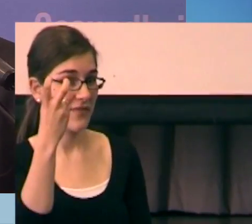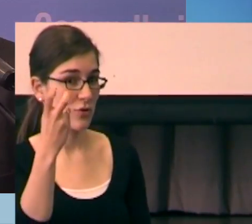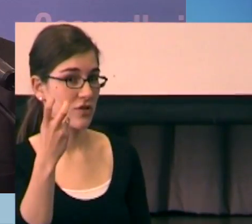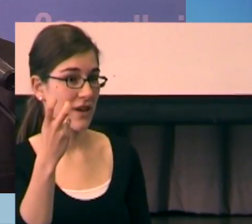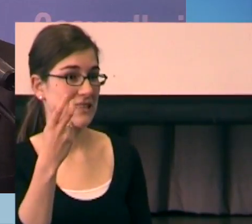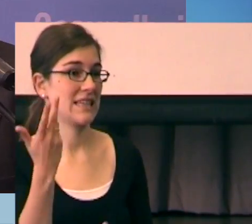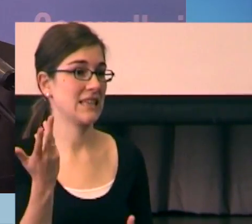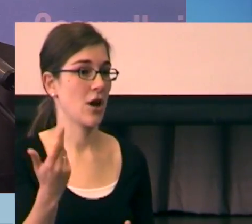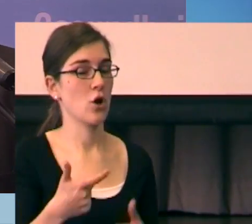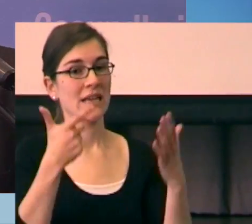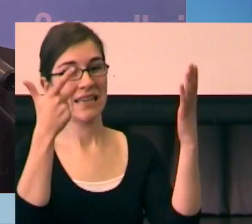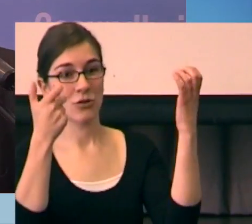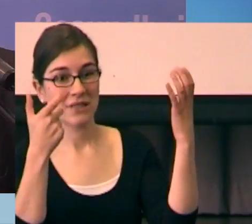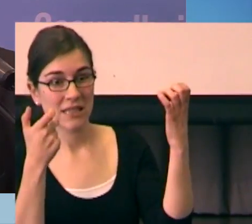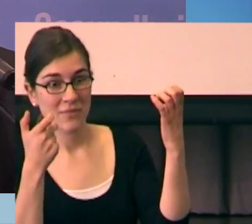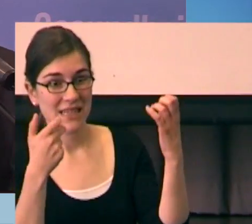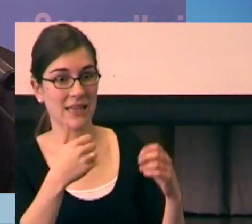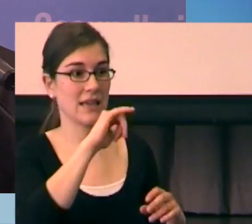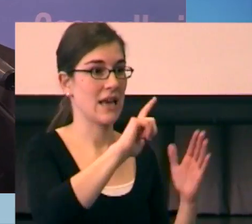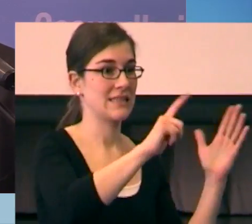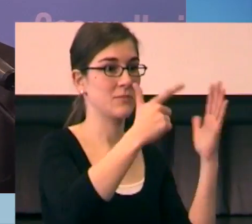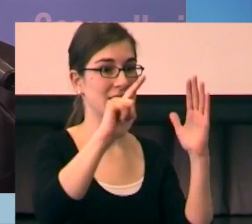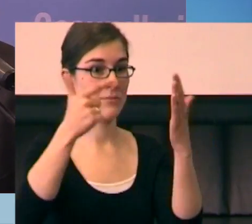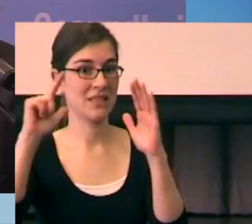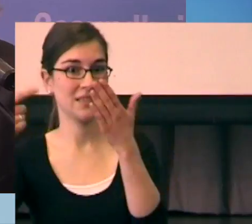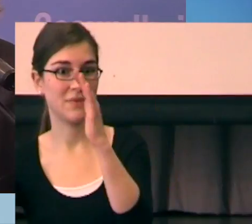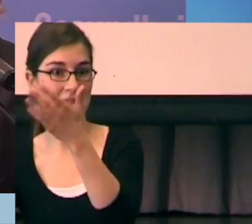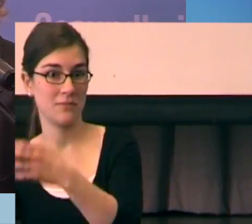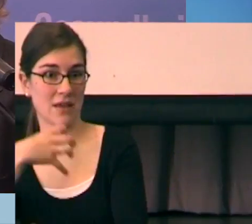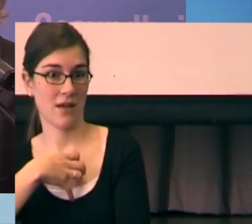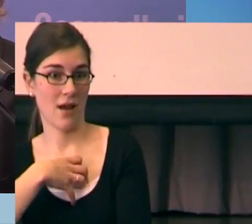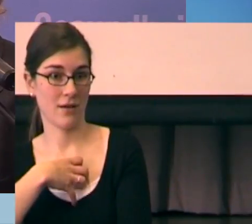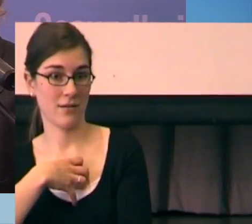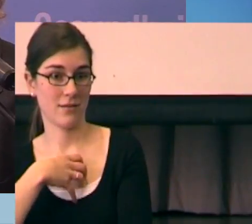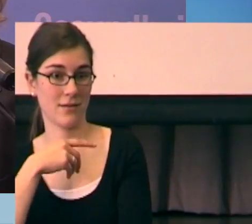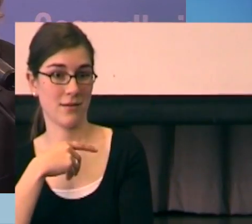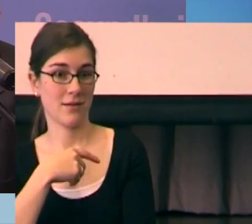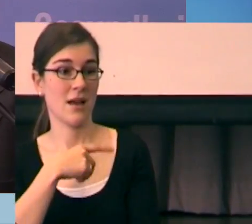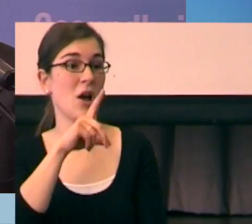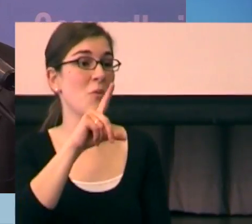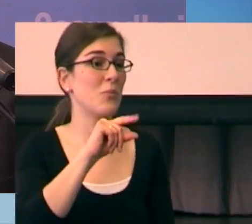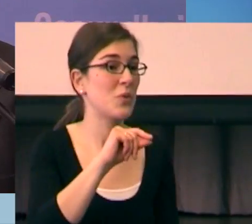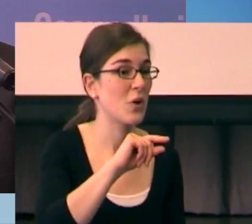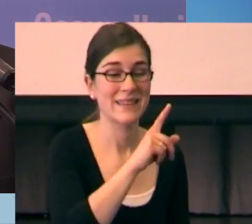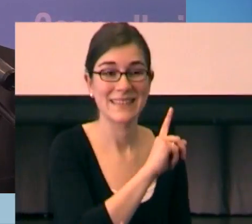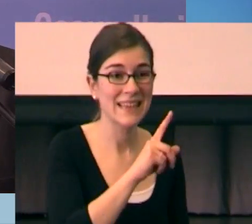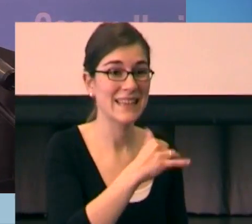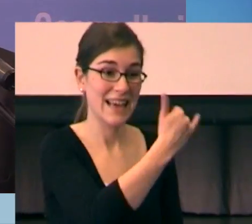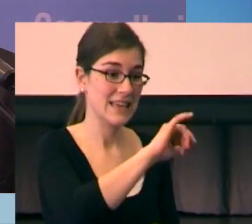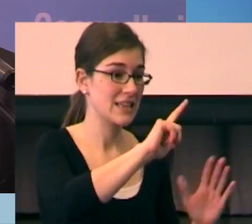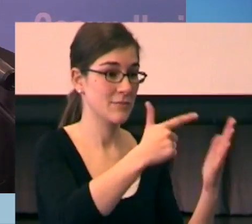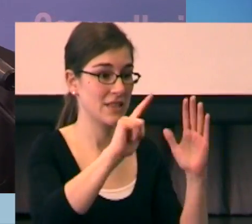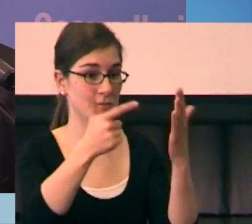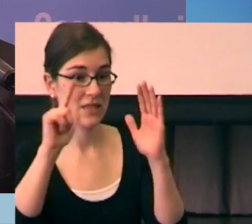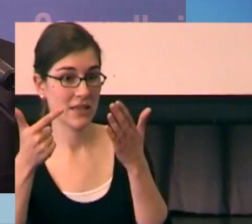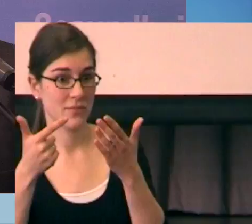einer von 15, also jeder Siebte. Erkrankungen, das heißt lange nicht davon, dass jeder Siebte auch behandelt wird, geschweige denn jeder